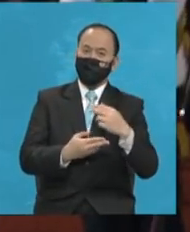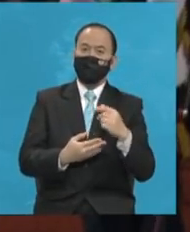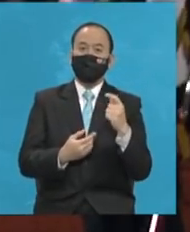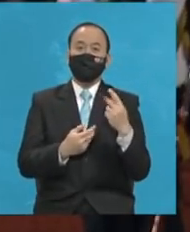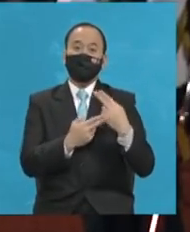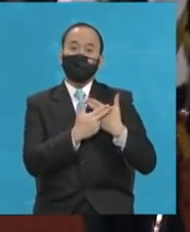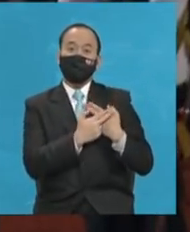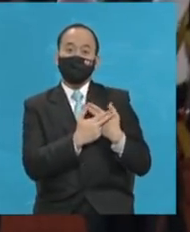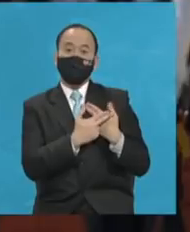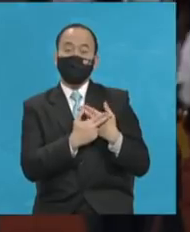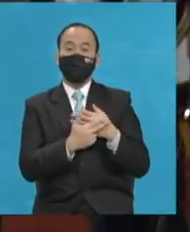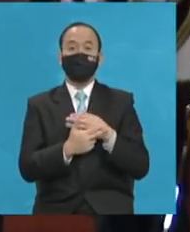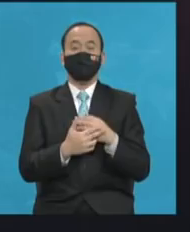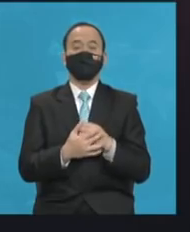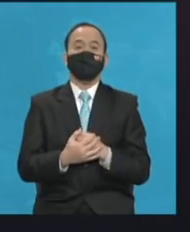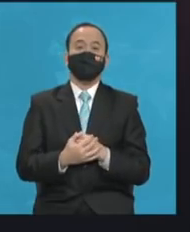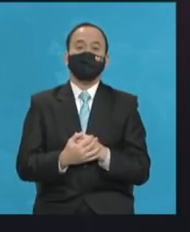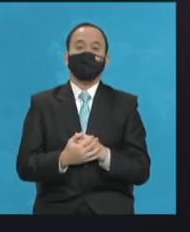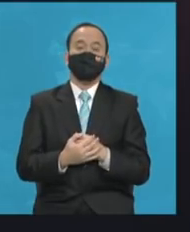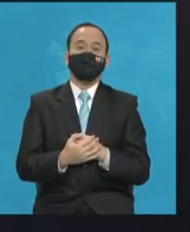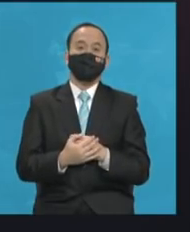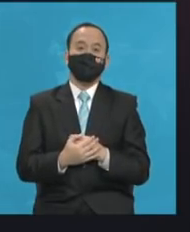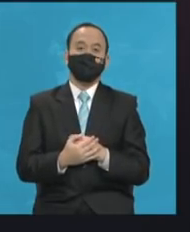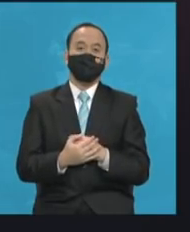Angkatan Bersenjata diraja Brunei